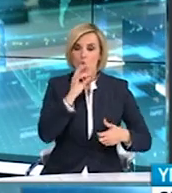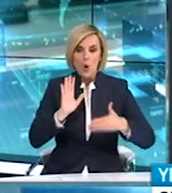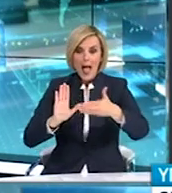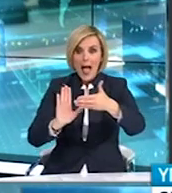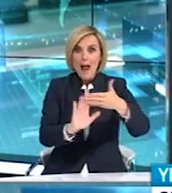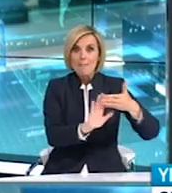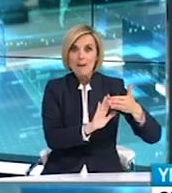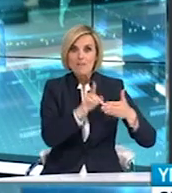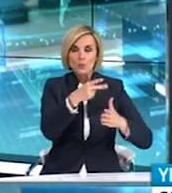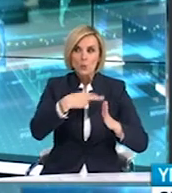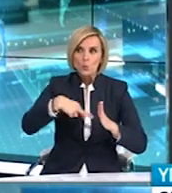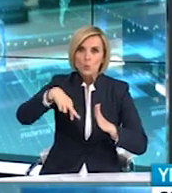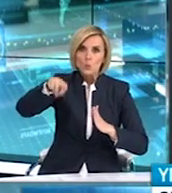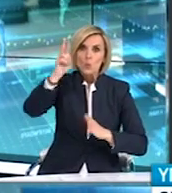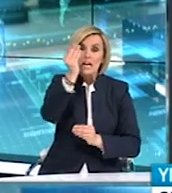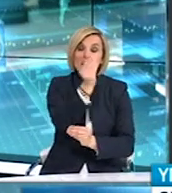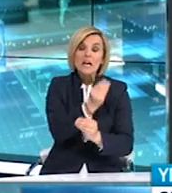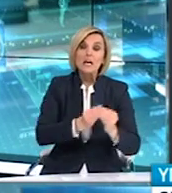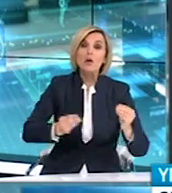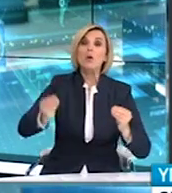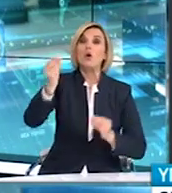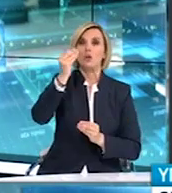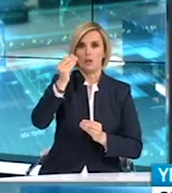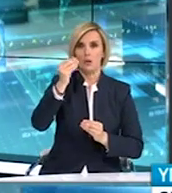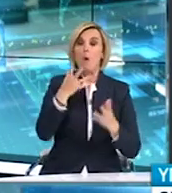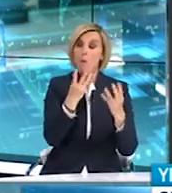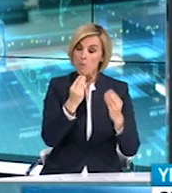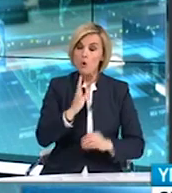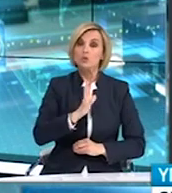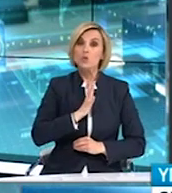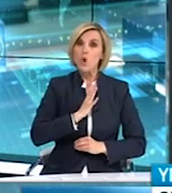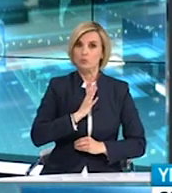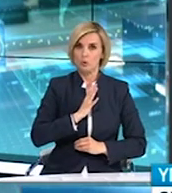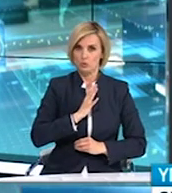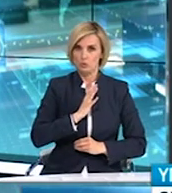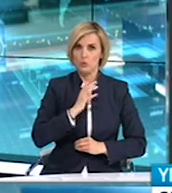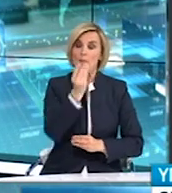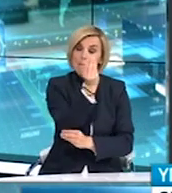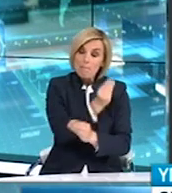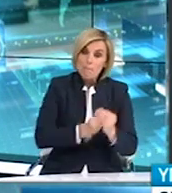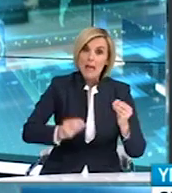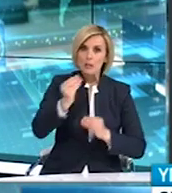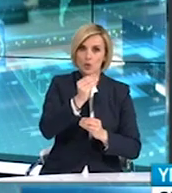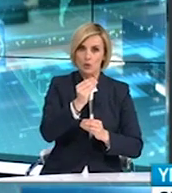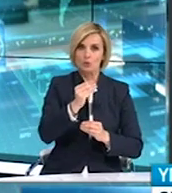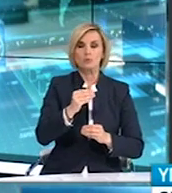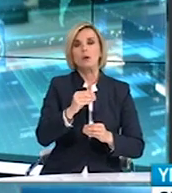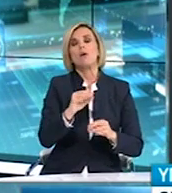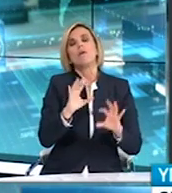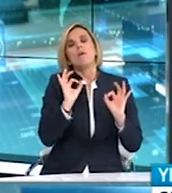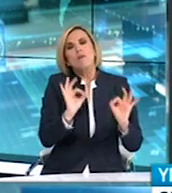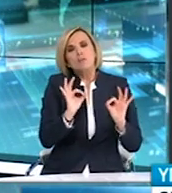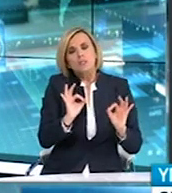ότι υπάρχει κόσμος περισσότερος από το μέσο όρο, και νομίζω ότι πέρα από τα πρόστιμα και